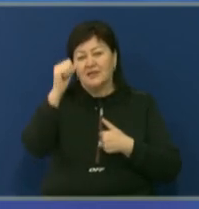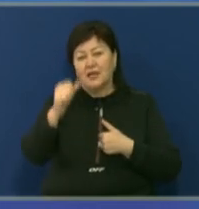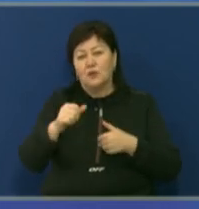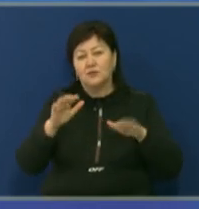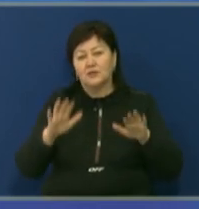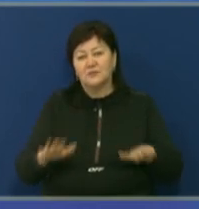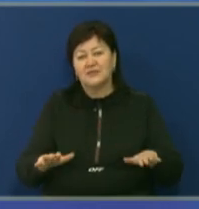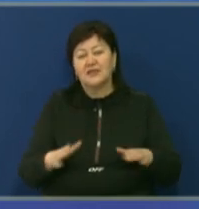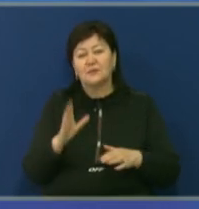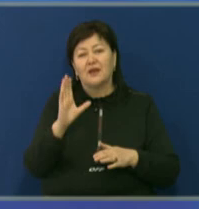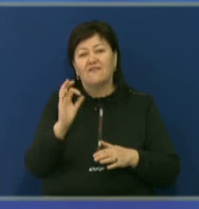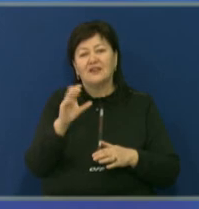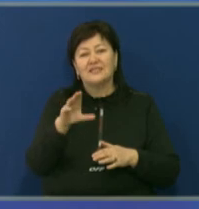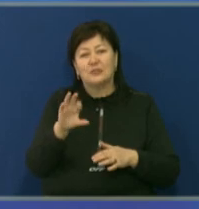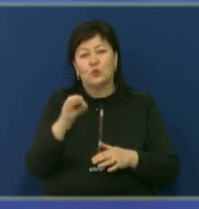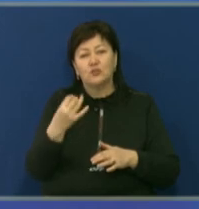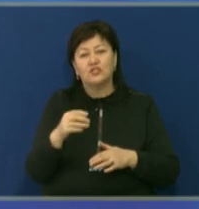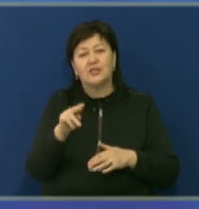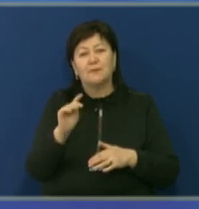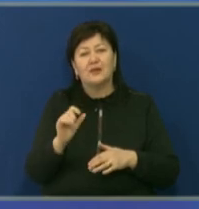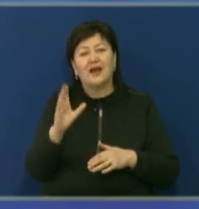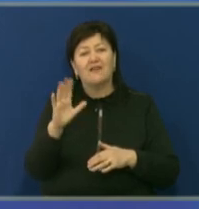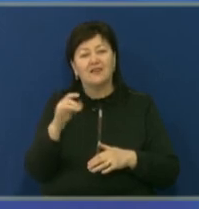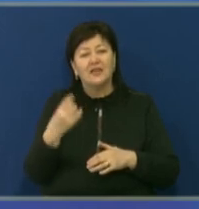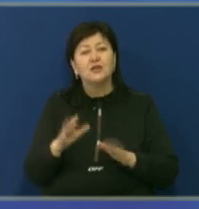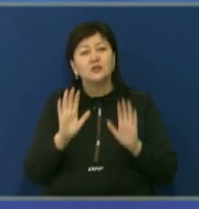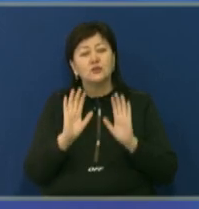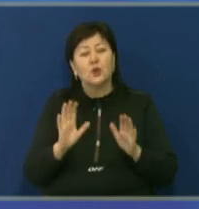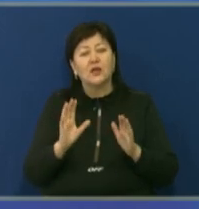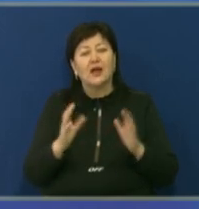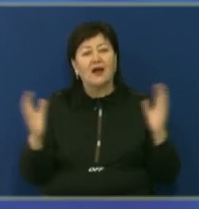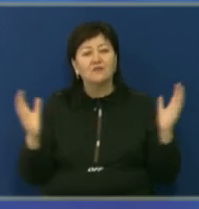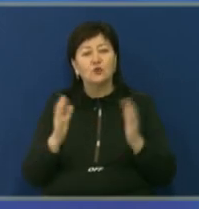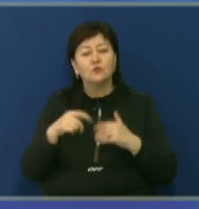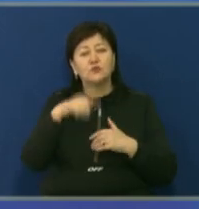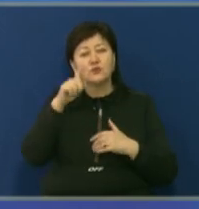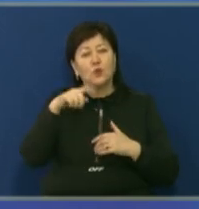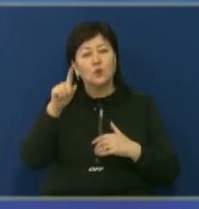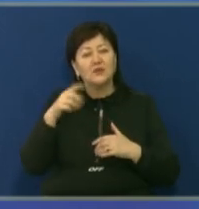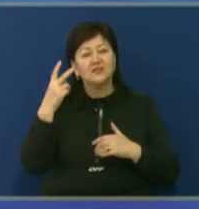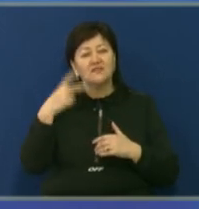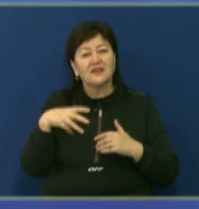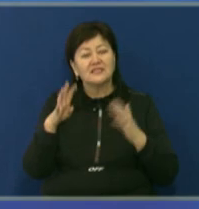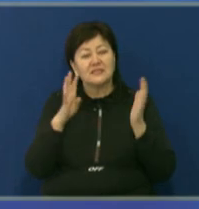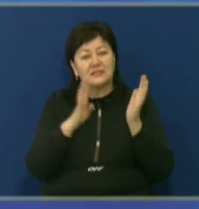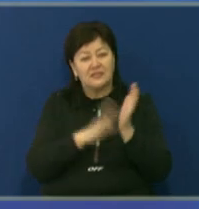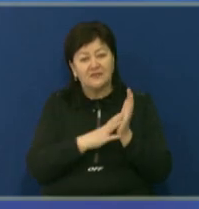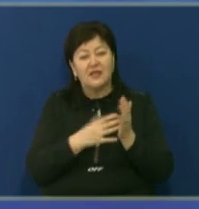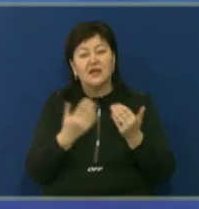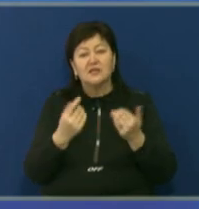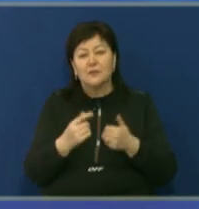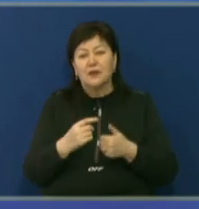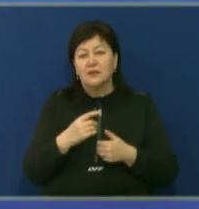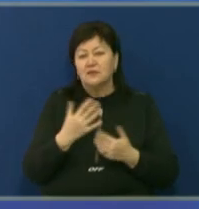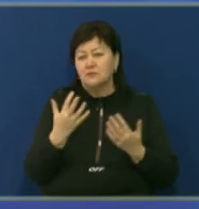Восточный правый саяжай алабына 29-шы автобус қана қатынайды. Күре жолға жету үшін бірнеше шақырым жаяу жүрге мәжбір.